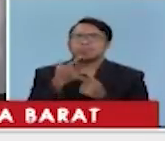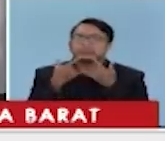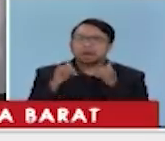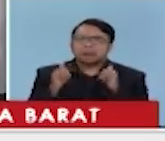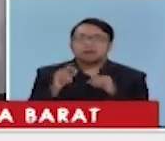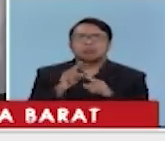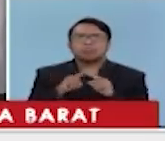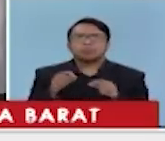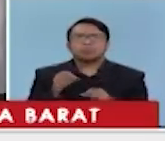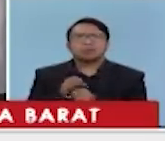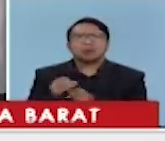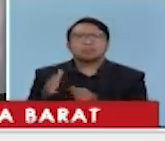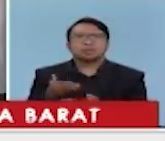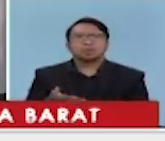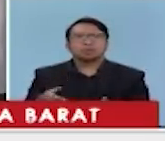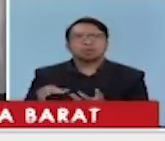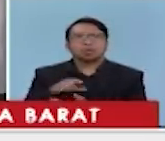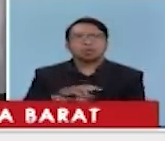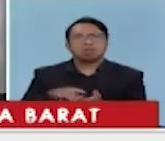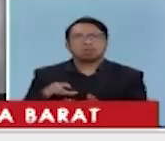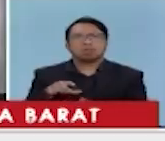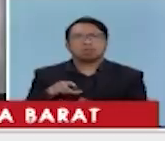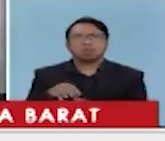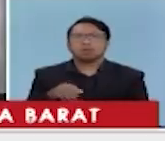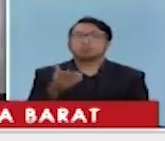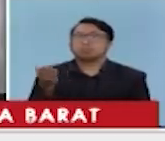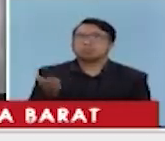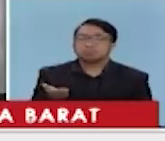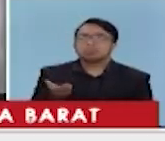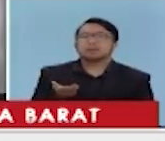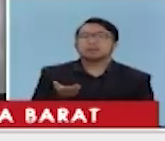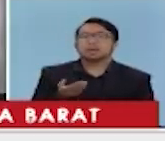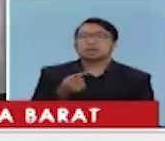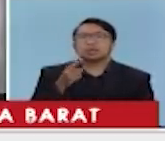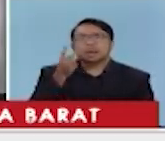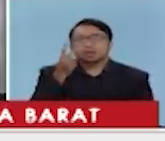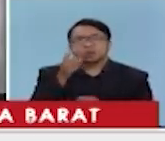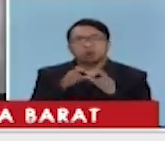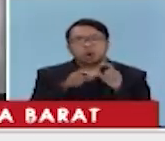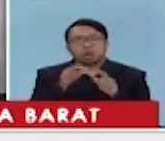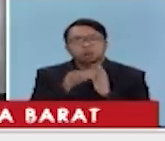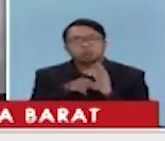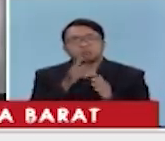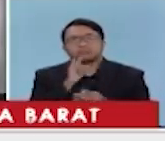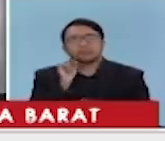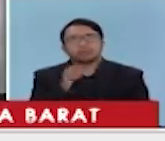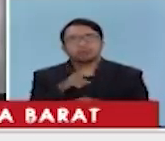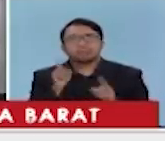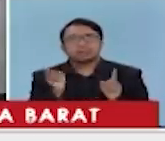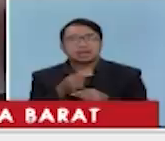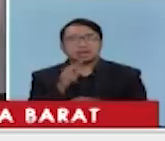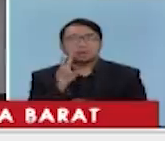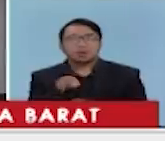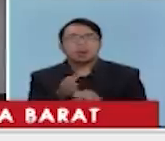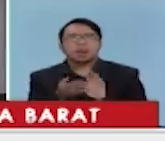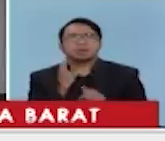keonaran masyarakat. Nah, Anda melihatnya ini sikap dari YouTuber ini yang terulang kembali seperti ini bagaimana, Pak Firman?